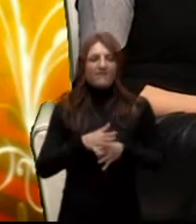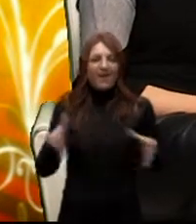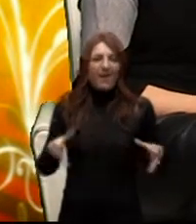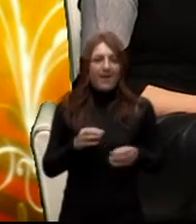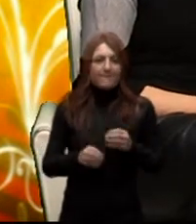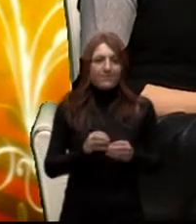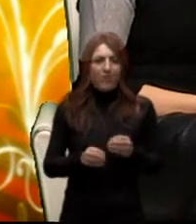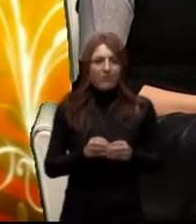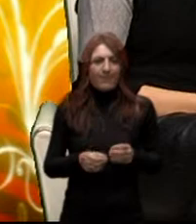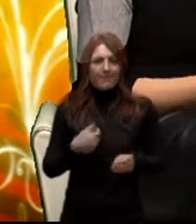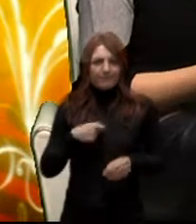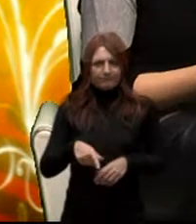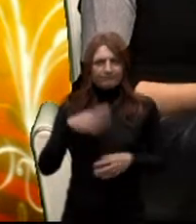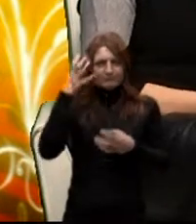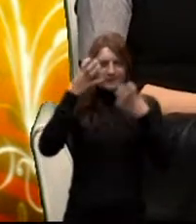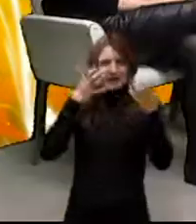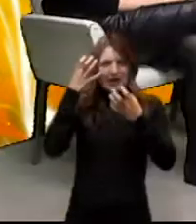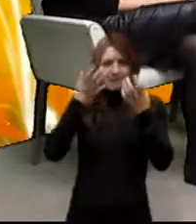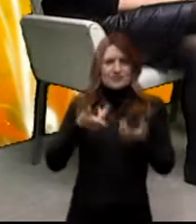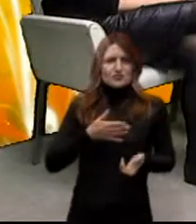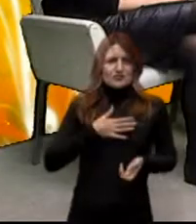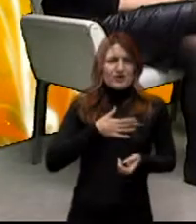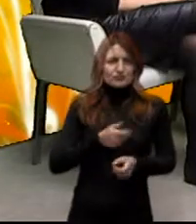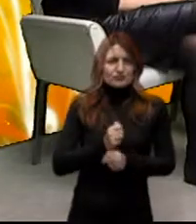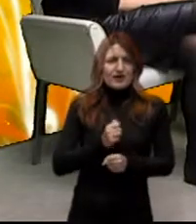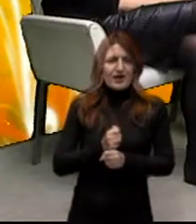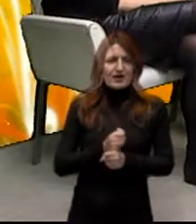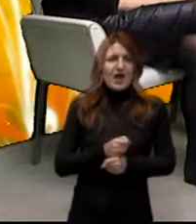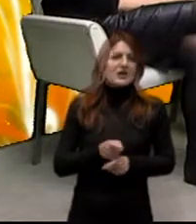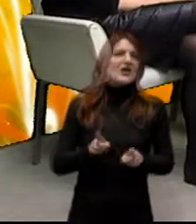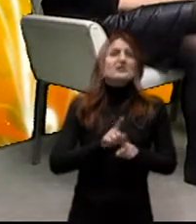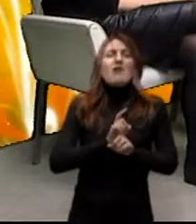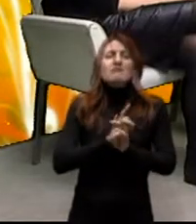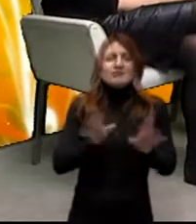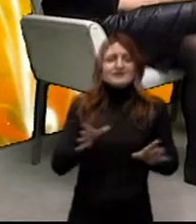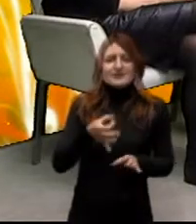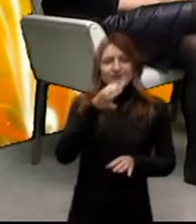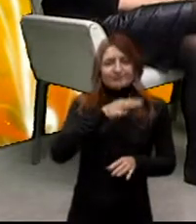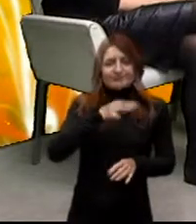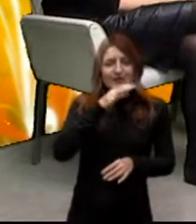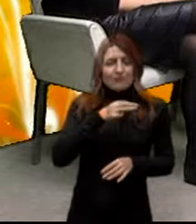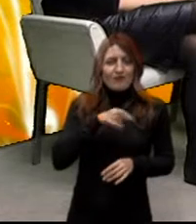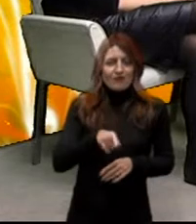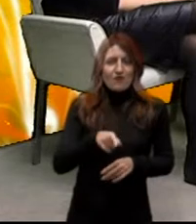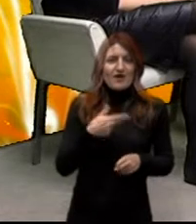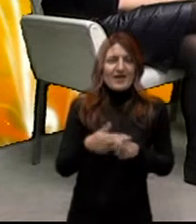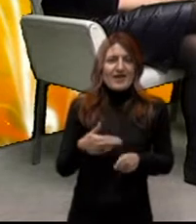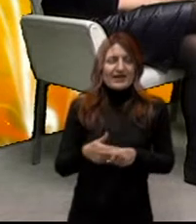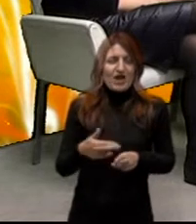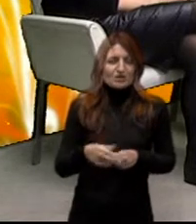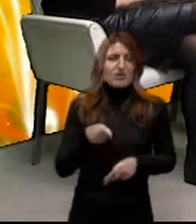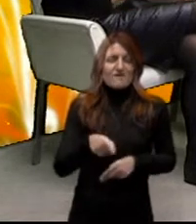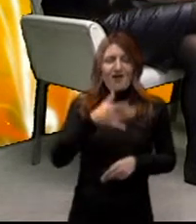Nama, mi smo sad razmišljali i o našem radu, o jednom nefarmakološkom pristupu rješavanja